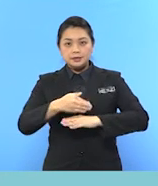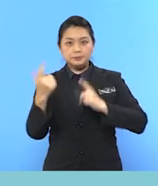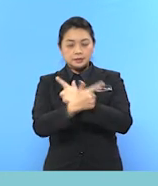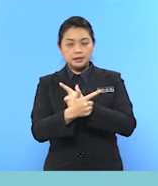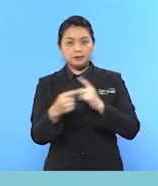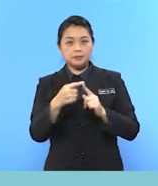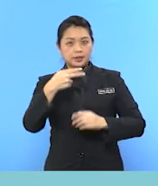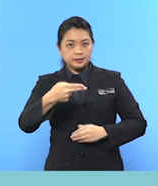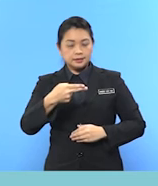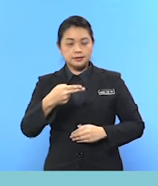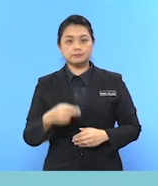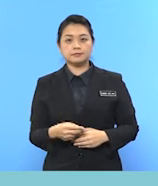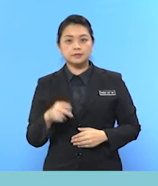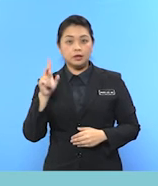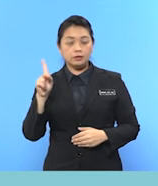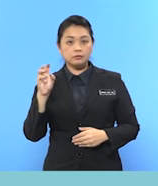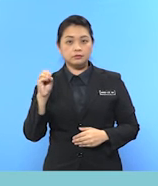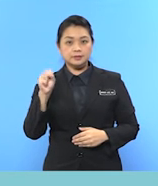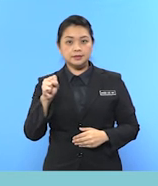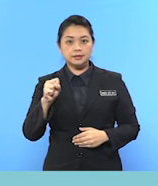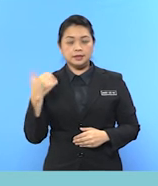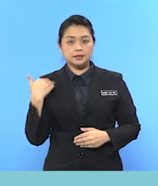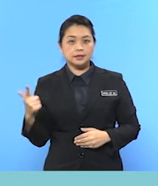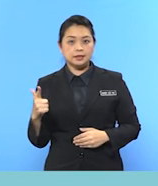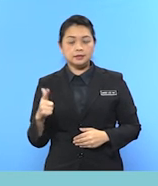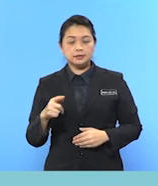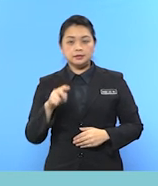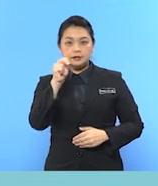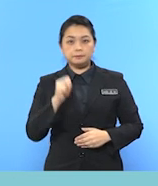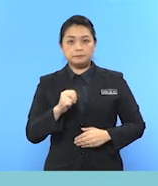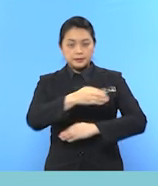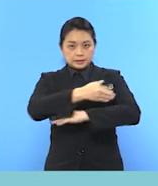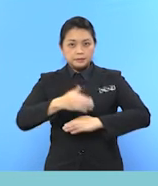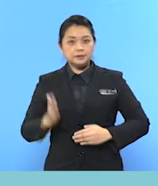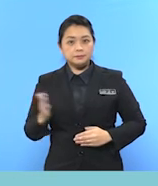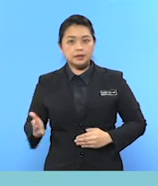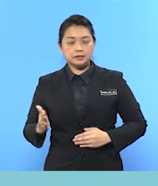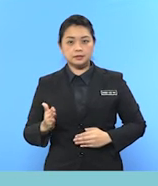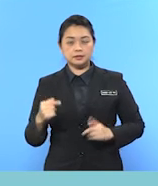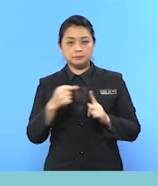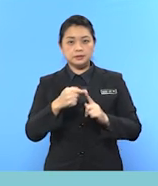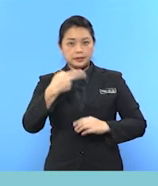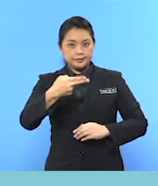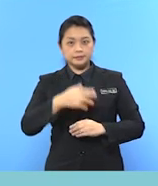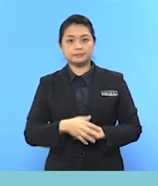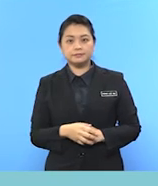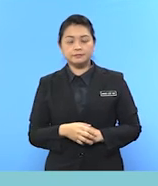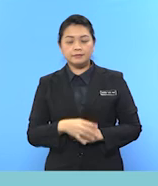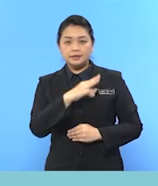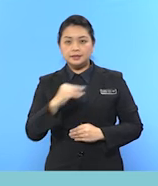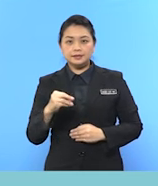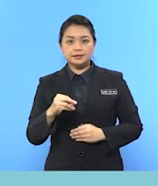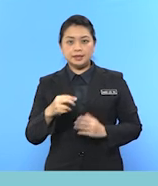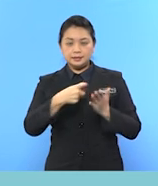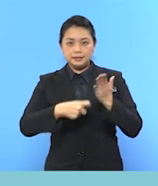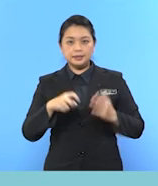hipotenus, manakala kosinus sudut yang dicari ialah nisbah sisi bersebelahan kepada hipotenus. Dan nilai tangent sudut